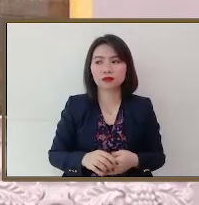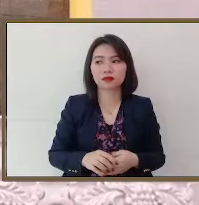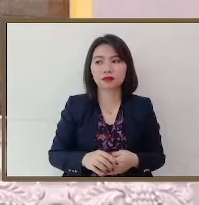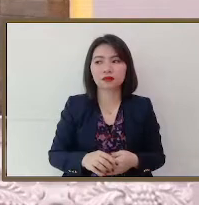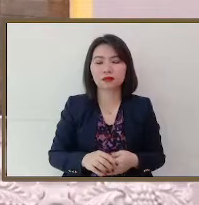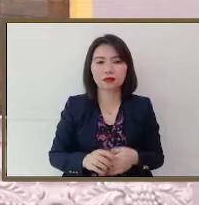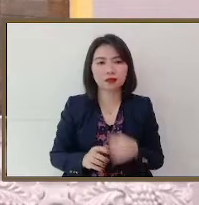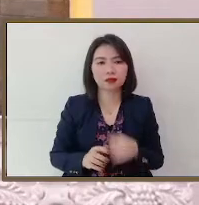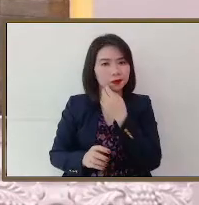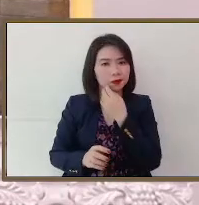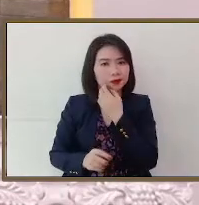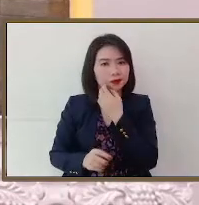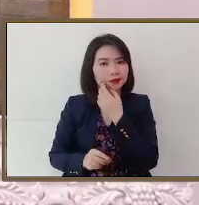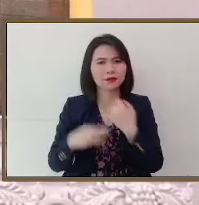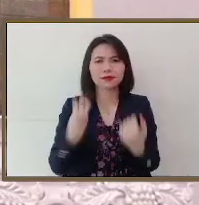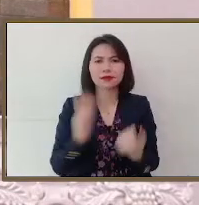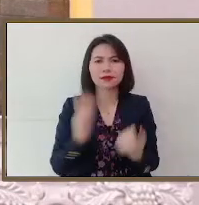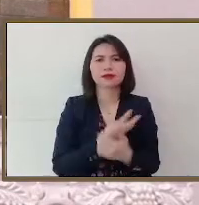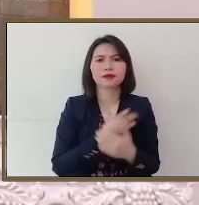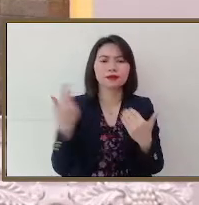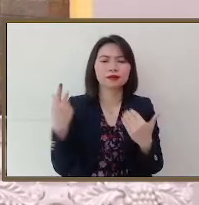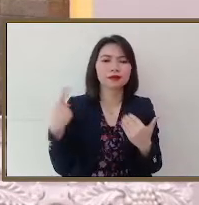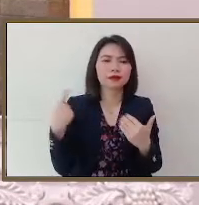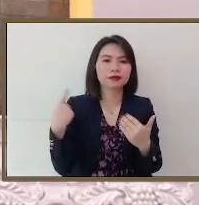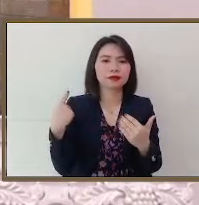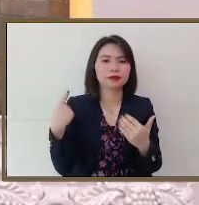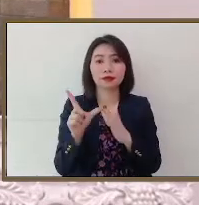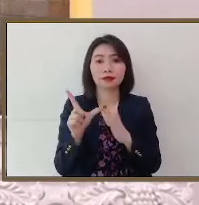Listen to me now. We have the law.